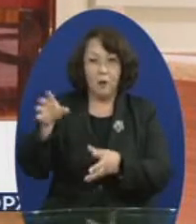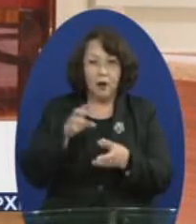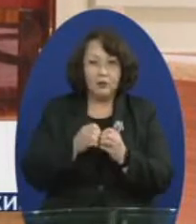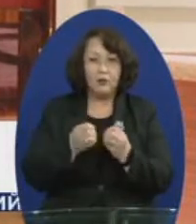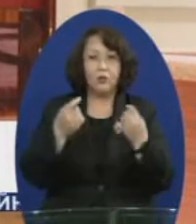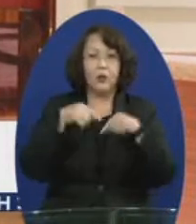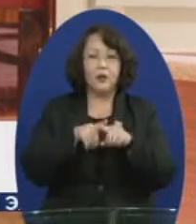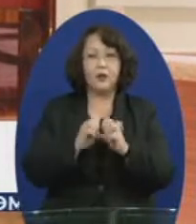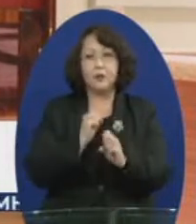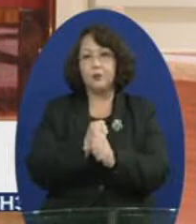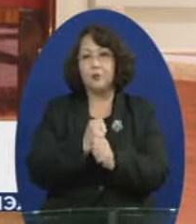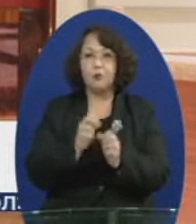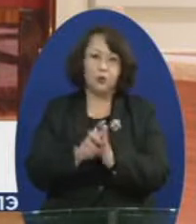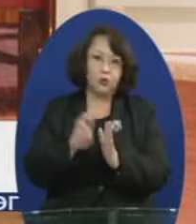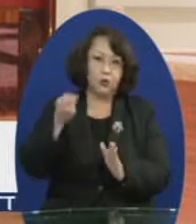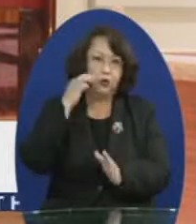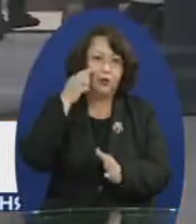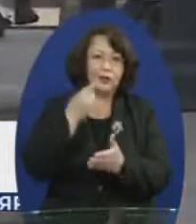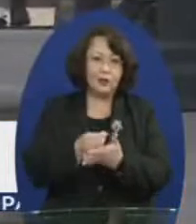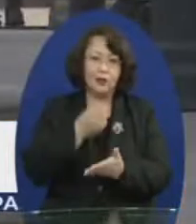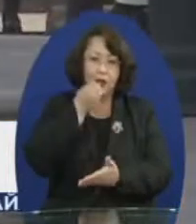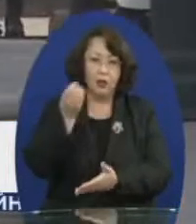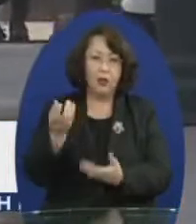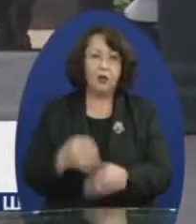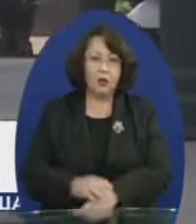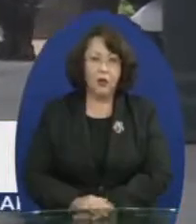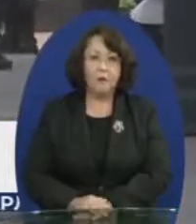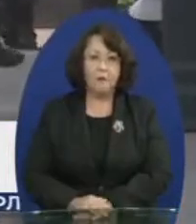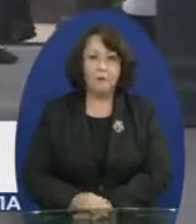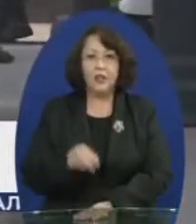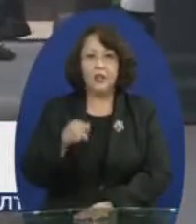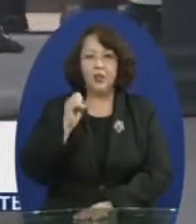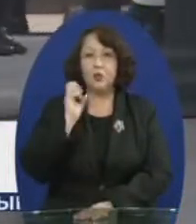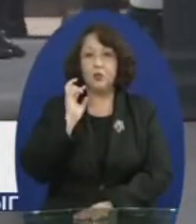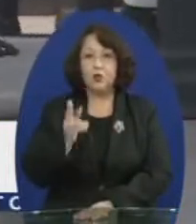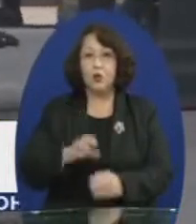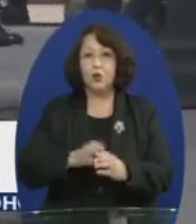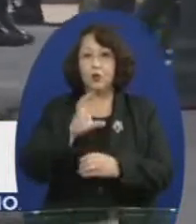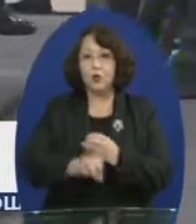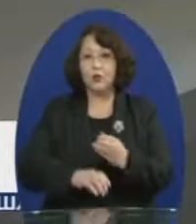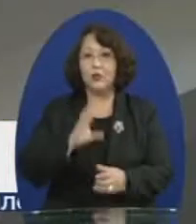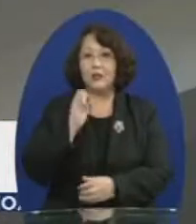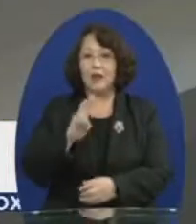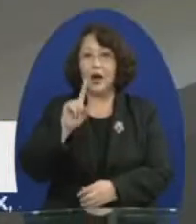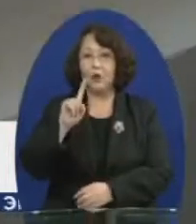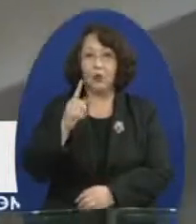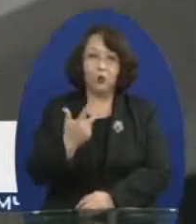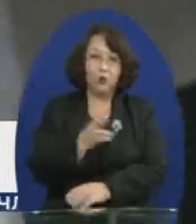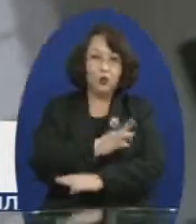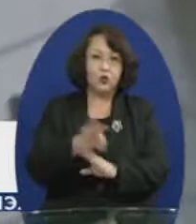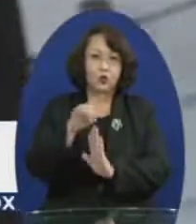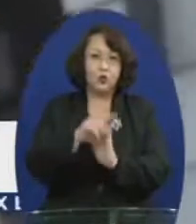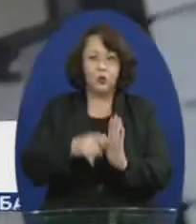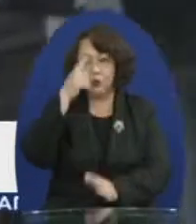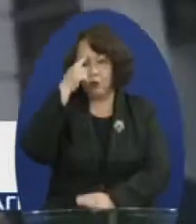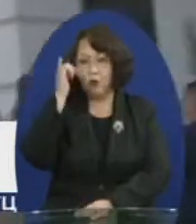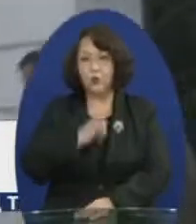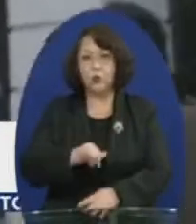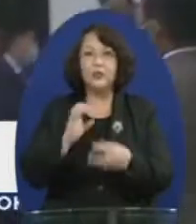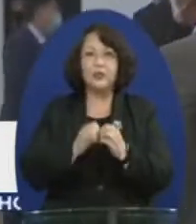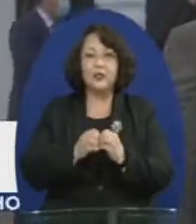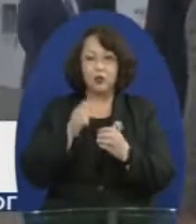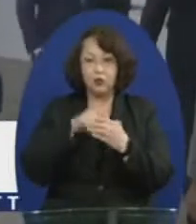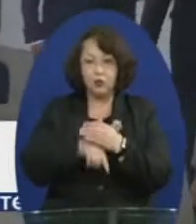нэвтрүүлэхэд хамтарч ажиллая гэдэг нь тодорхой саналуудыг илэрхийлээ. Тимасик Олон Улсын Сан 13 төсөл хөтөлбөрийг манай улсад хэрэгжүүлж